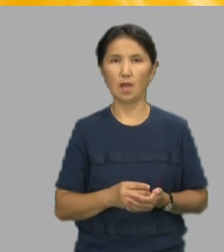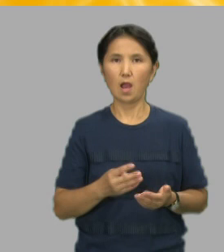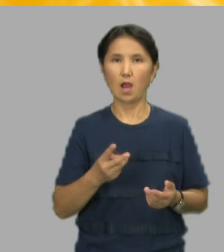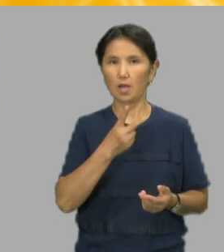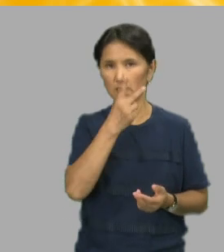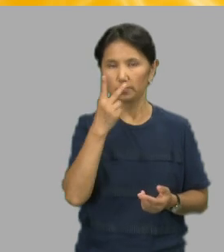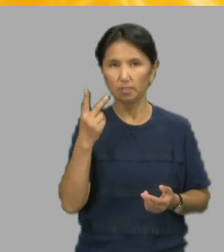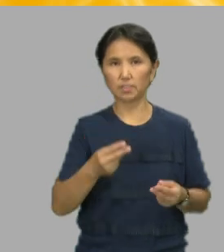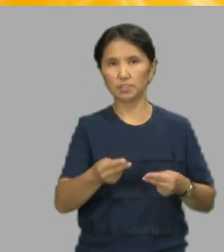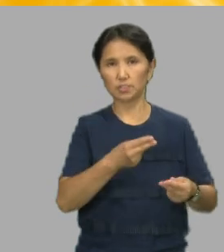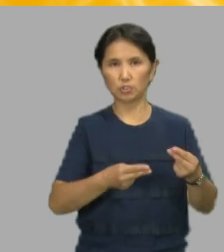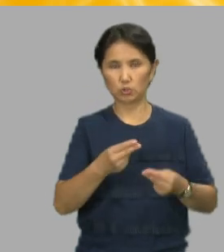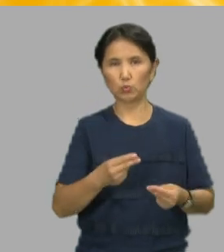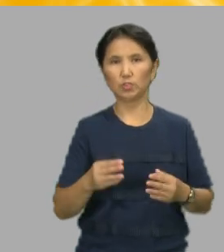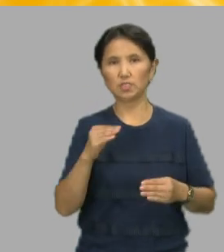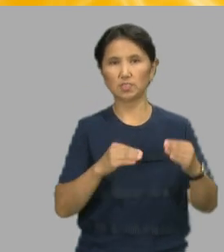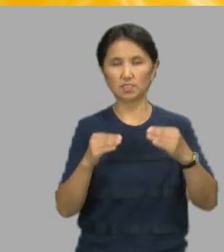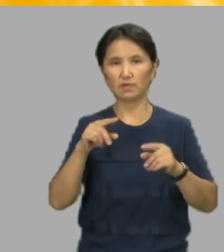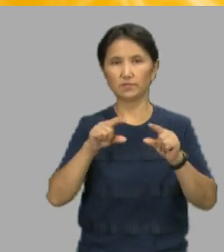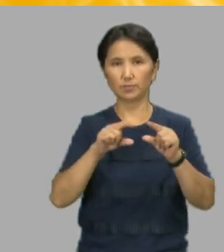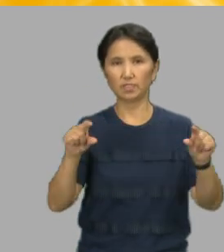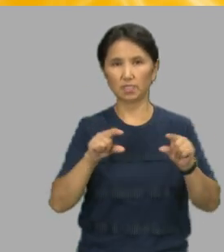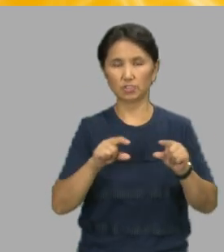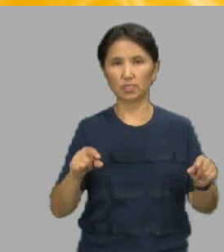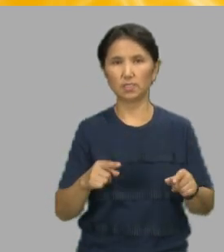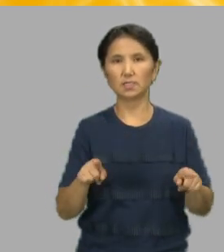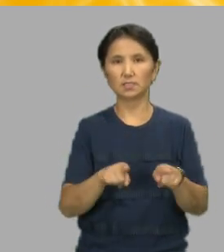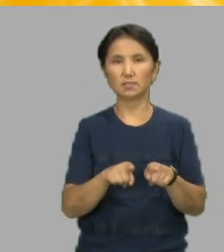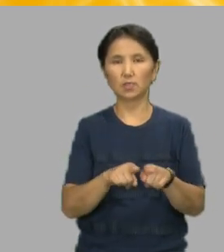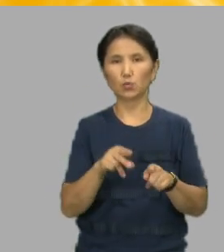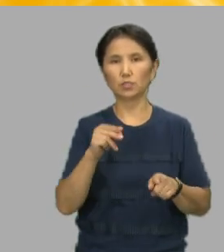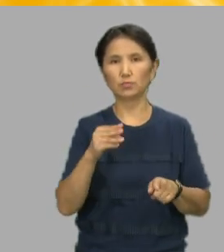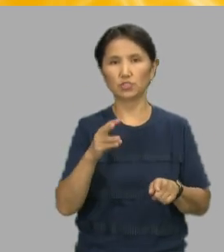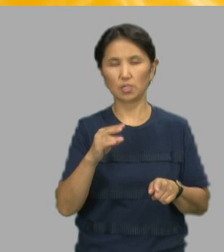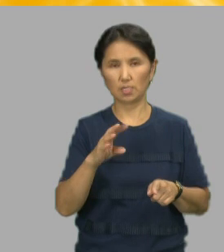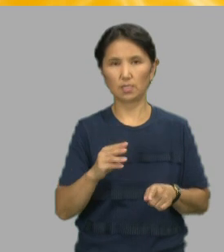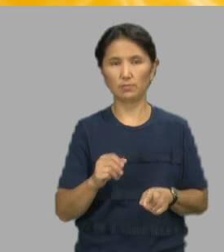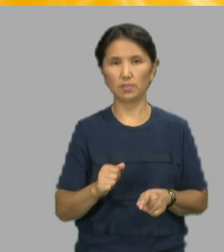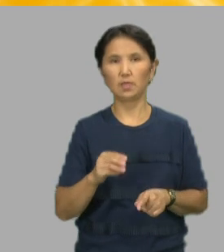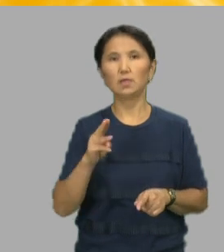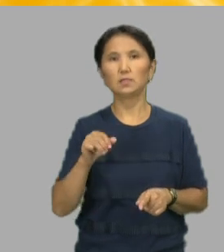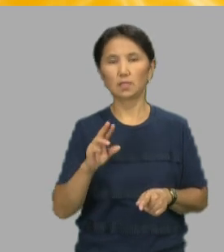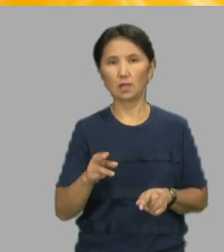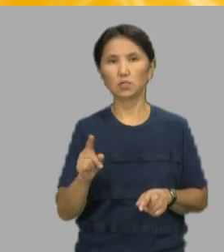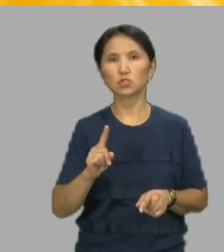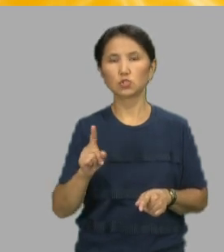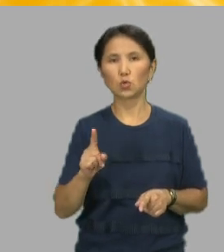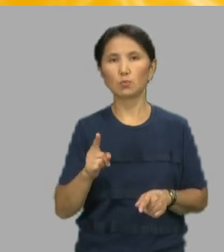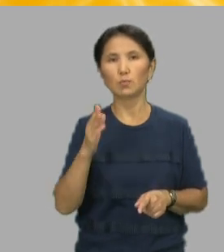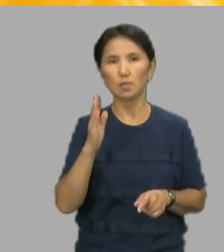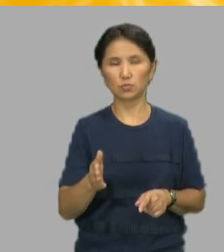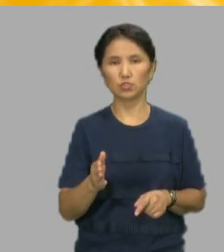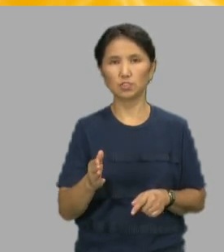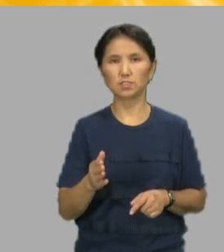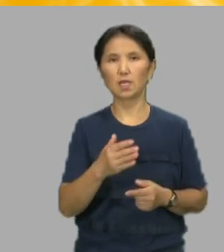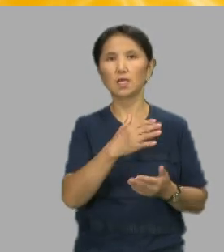Рассмотрите рисунки и составьте предложение с однородными членами, так,